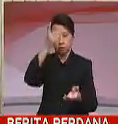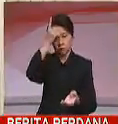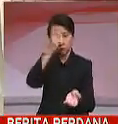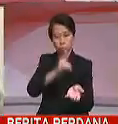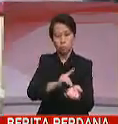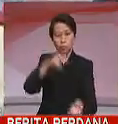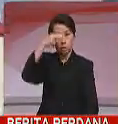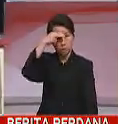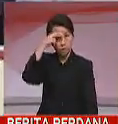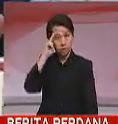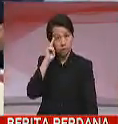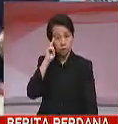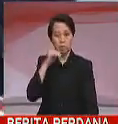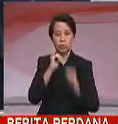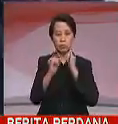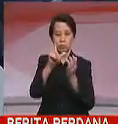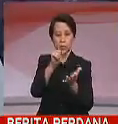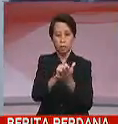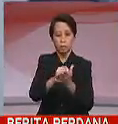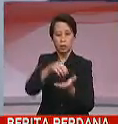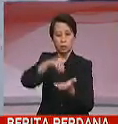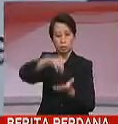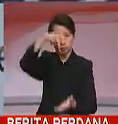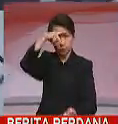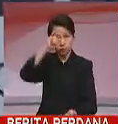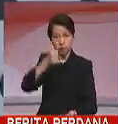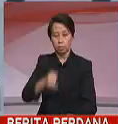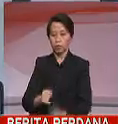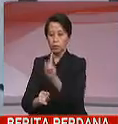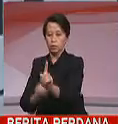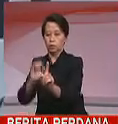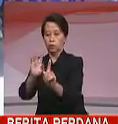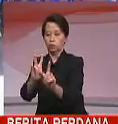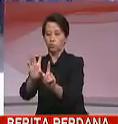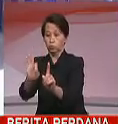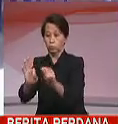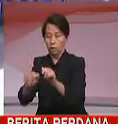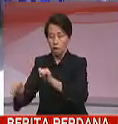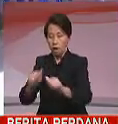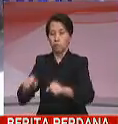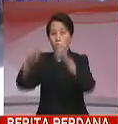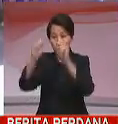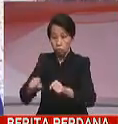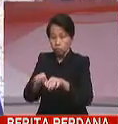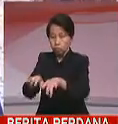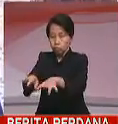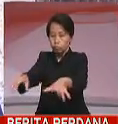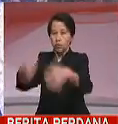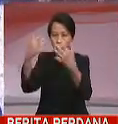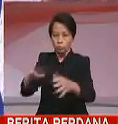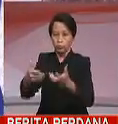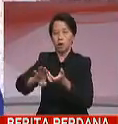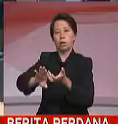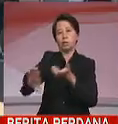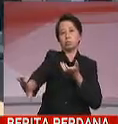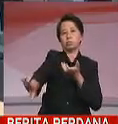Nur Hisham Abdullah dalam sidang media di Putrajaya berkata 179 kes aktif dengan kebolehjangkitan ini sudah